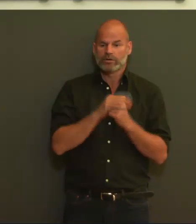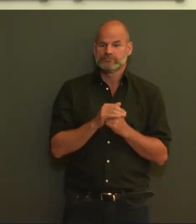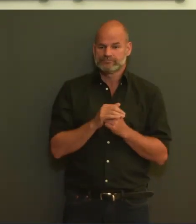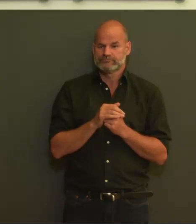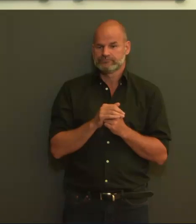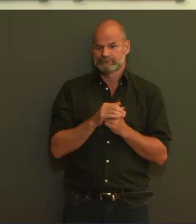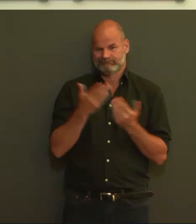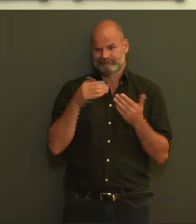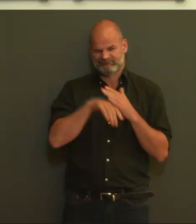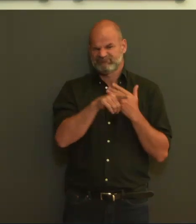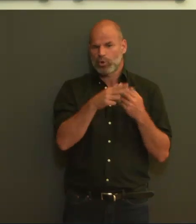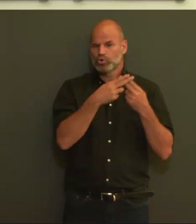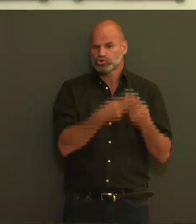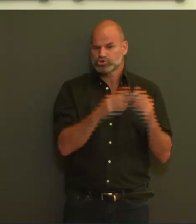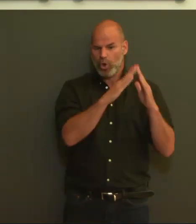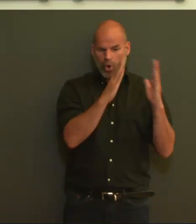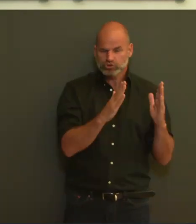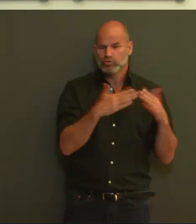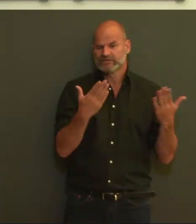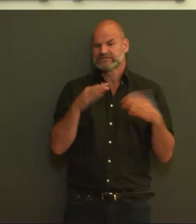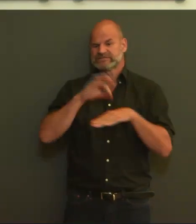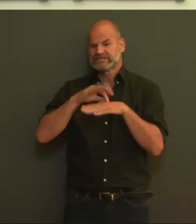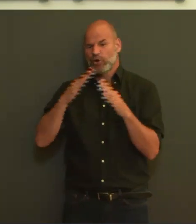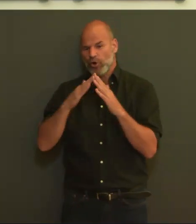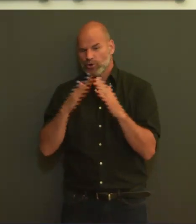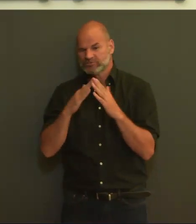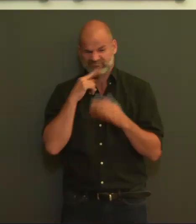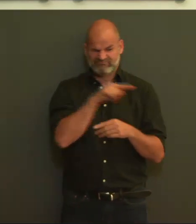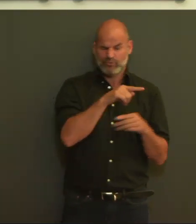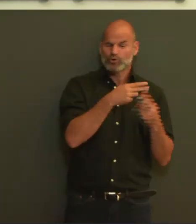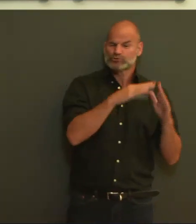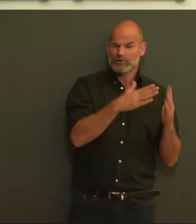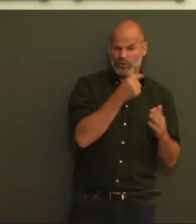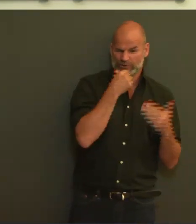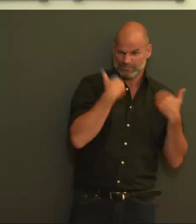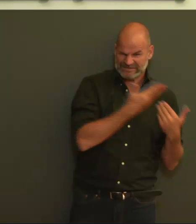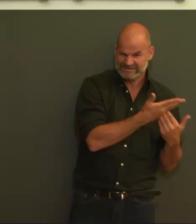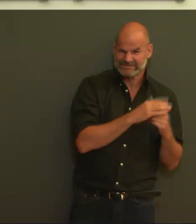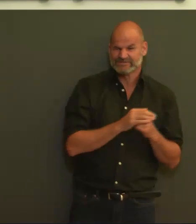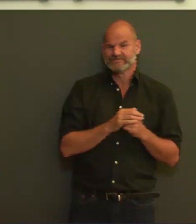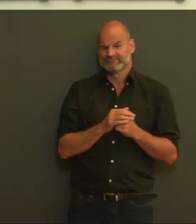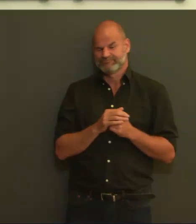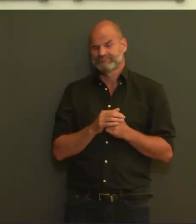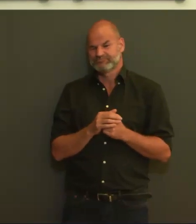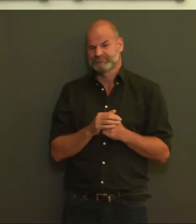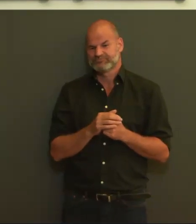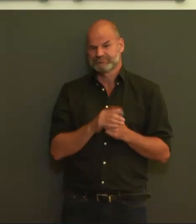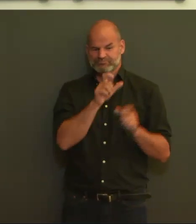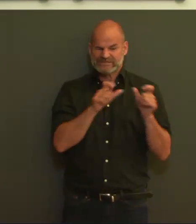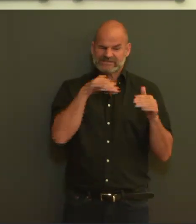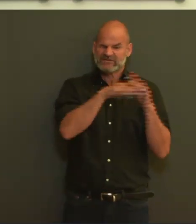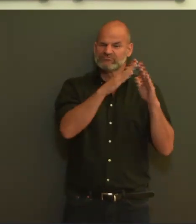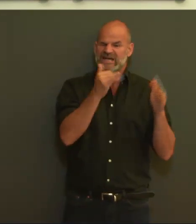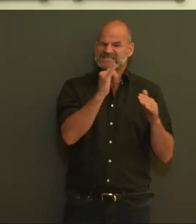ziekenhuis of in het woonzorgcentrum zelf. En de meeste overlijdens vonden ook plaats in de provincies Henegouwen